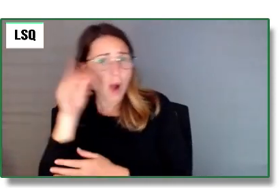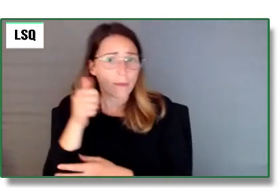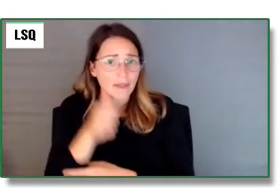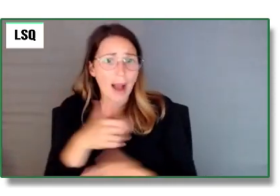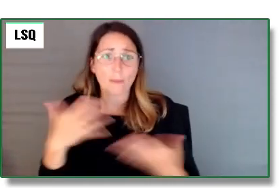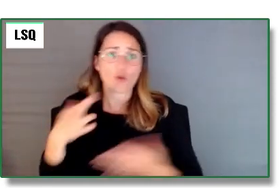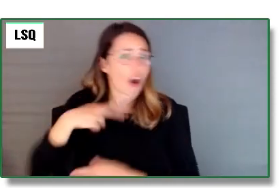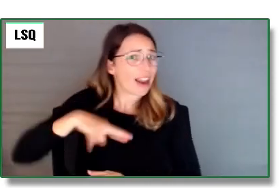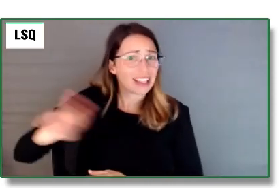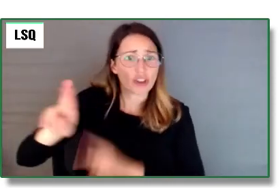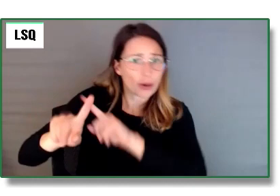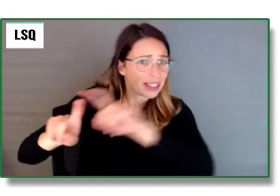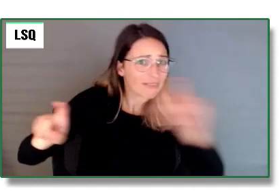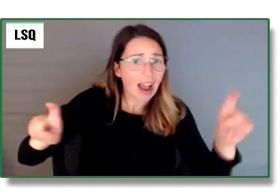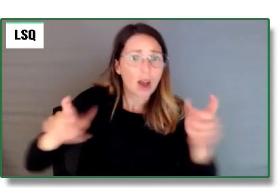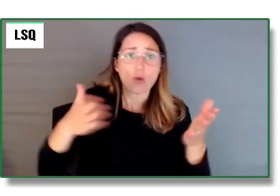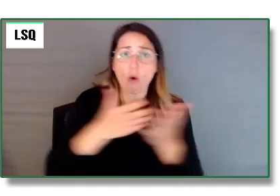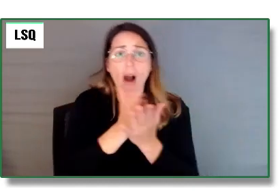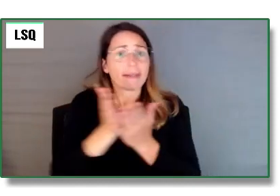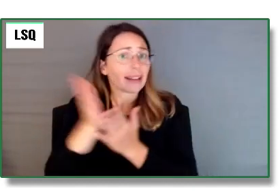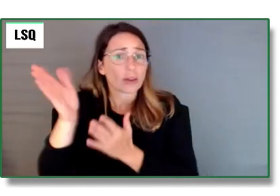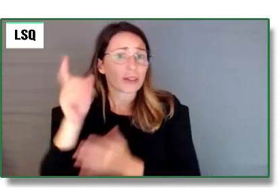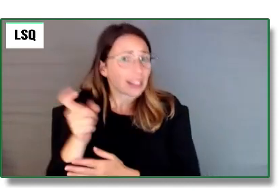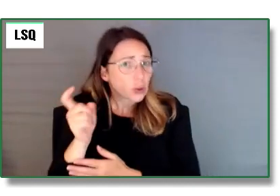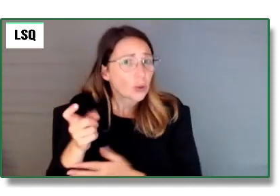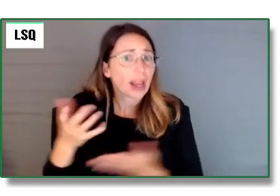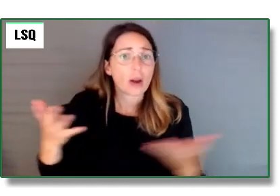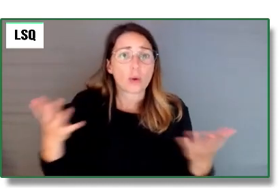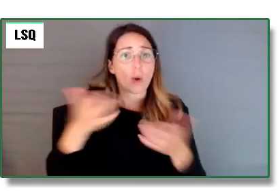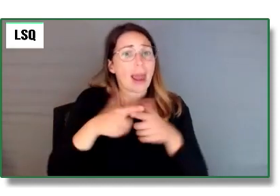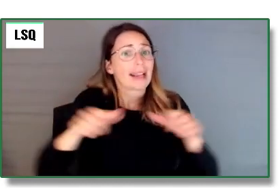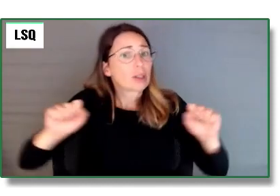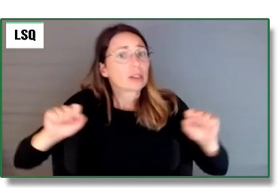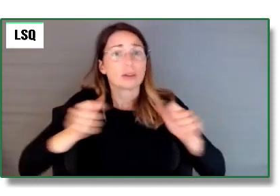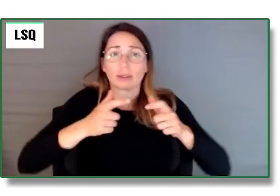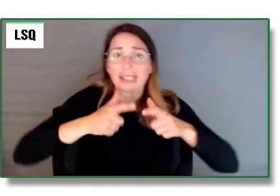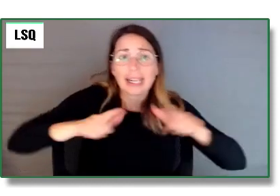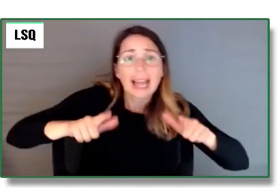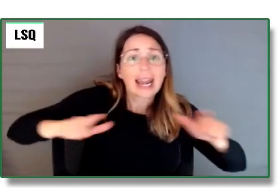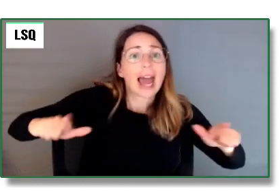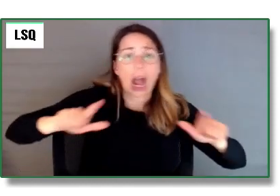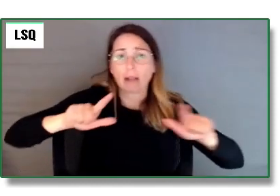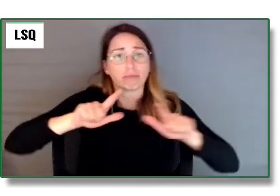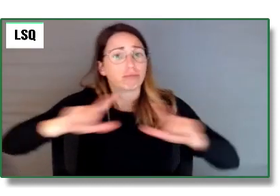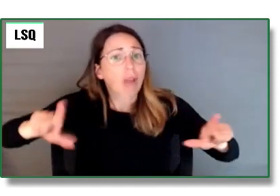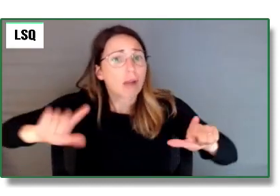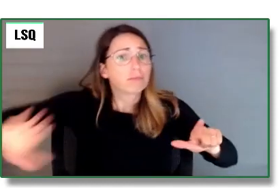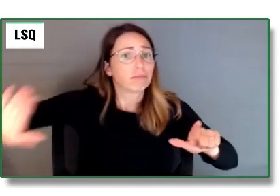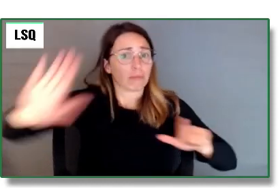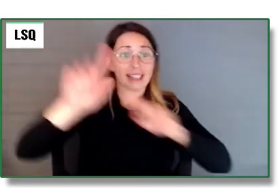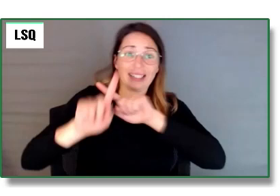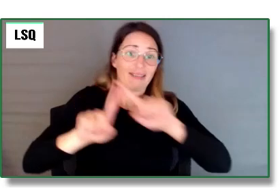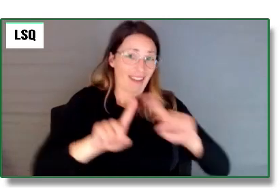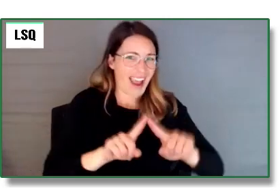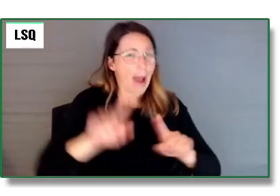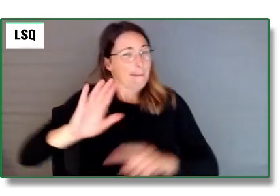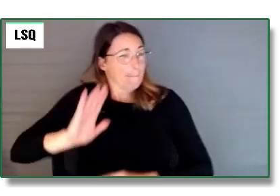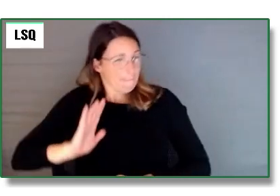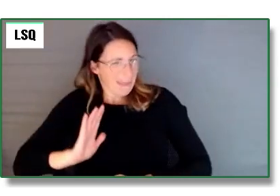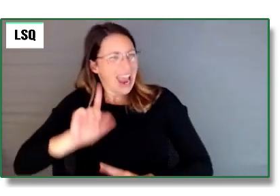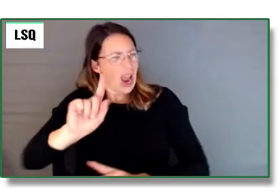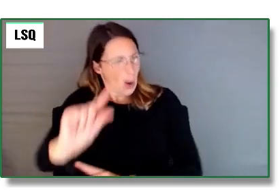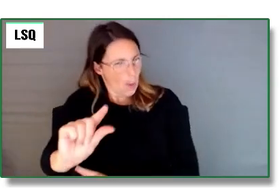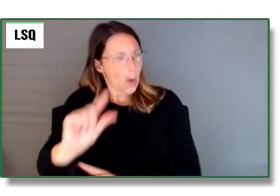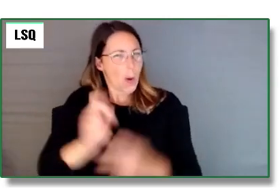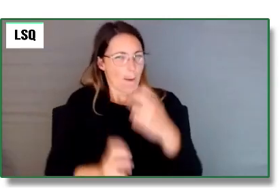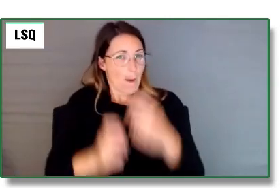d'orientation sexuelle, linguistique, etc. Il y a un problème avec cette façon de penser. Oui, il est vrai que je vis avec un